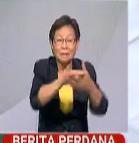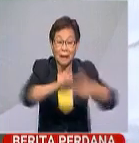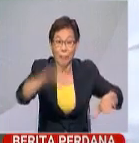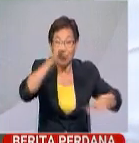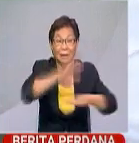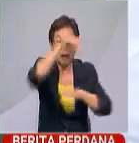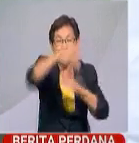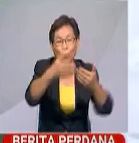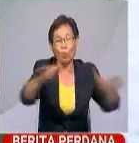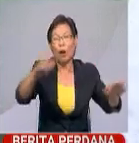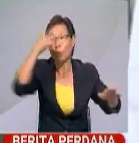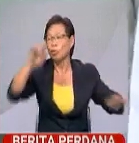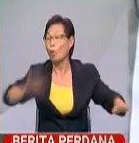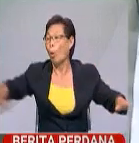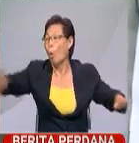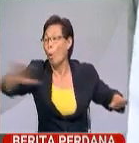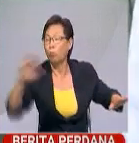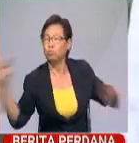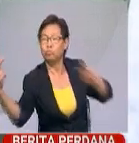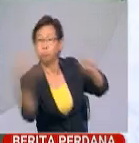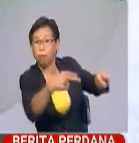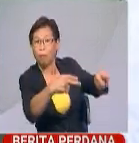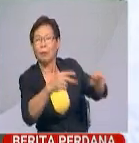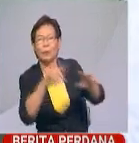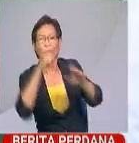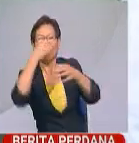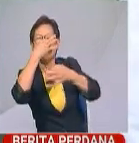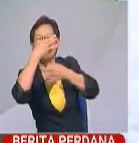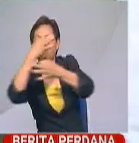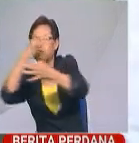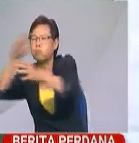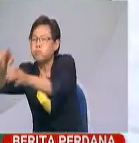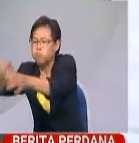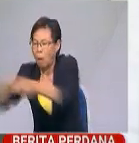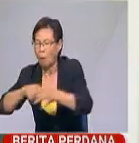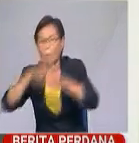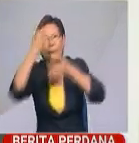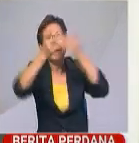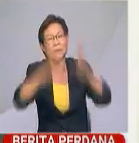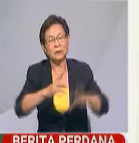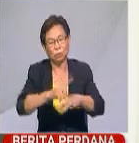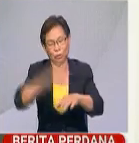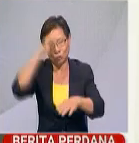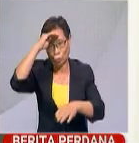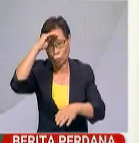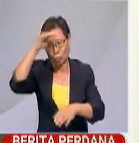orang ramai mulai tahun hadapan sebagai salah satu tarikan pelancong di Johor.